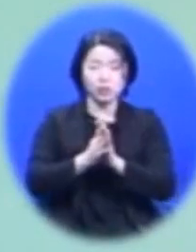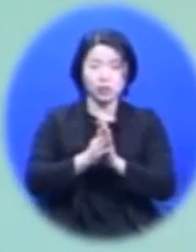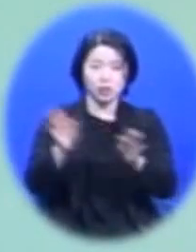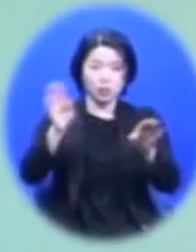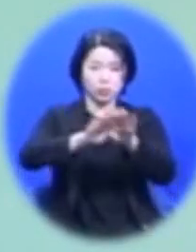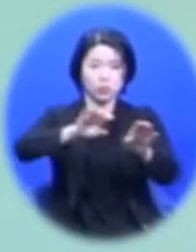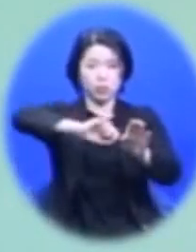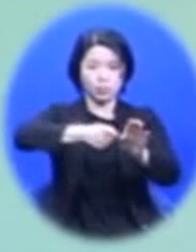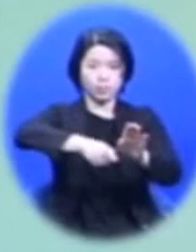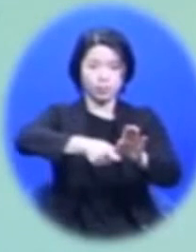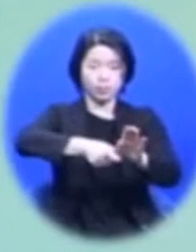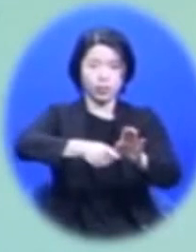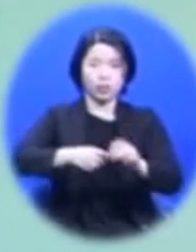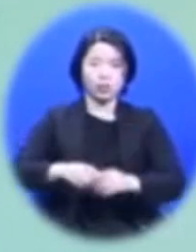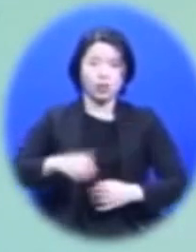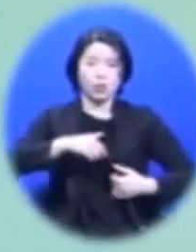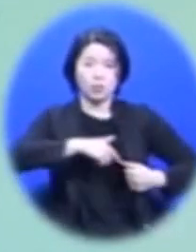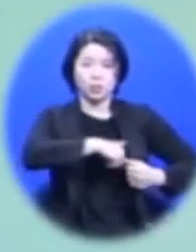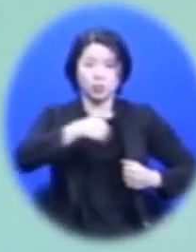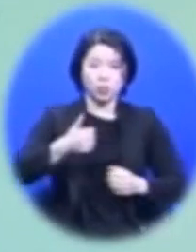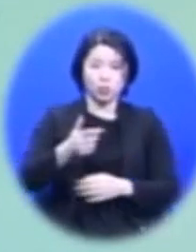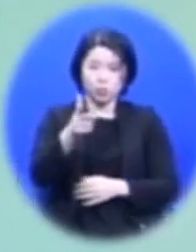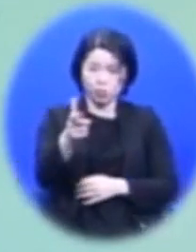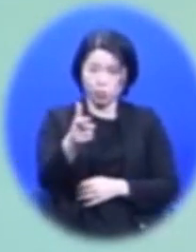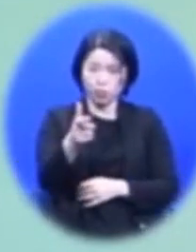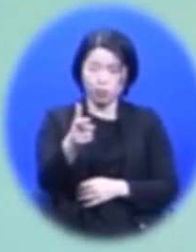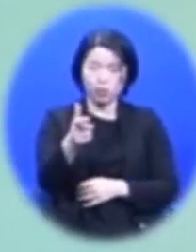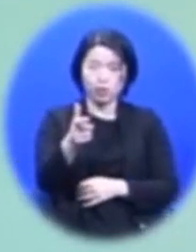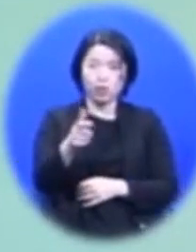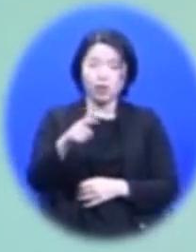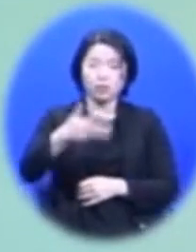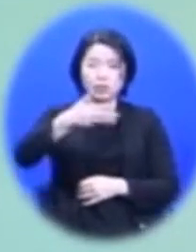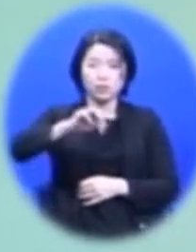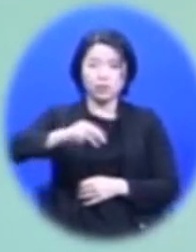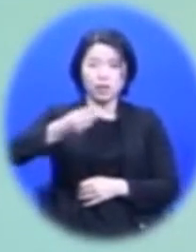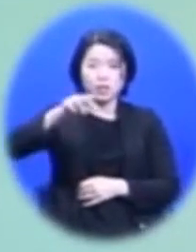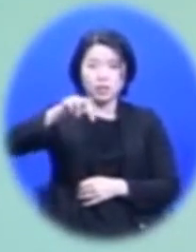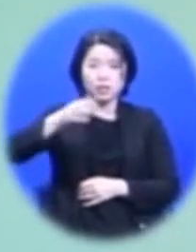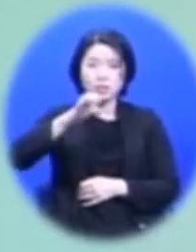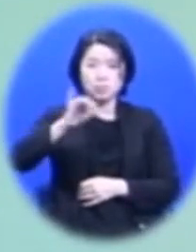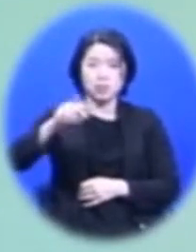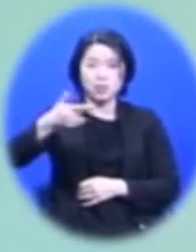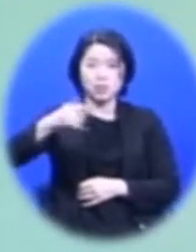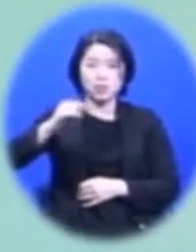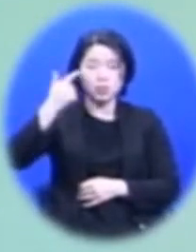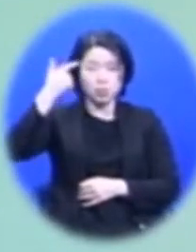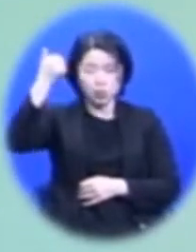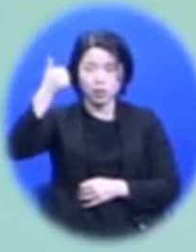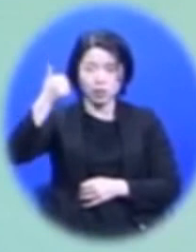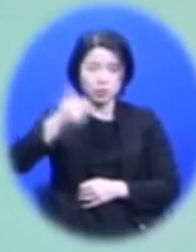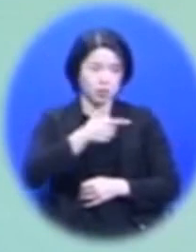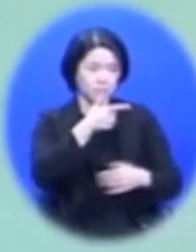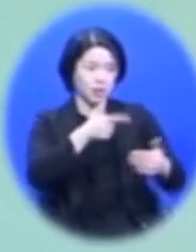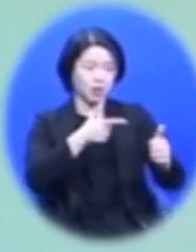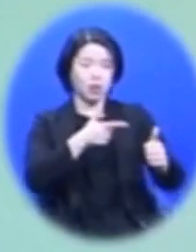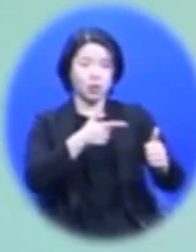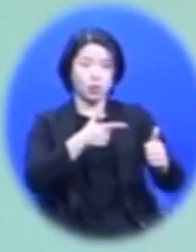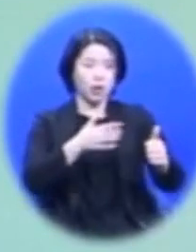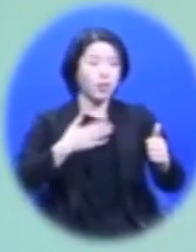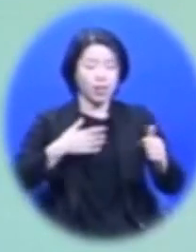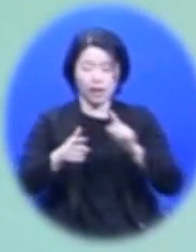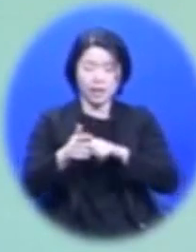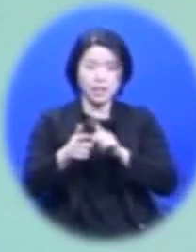잠궈요. 그러고는 총을 끄집어내서 그 찰스 피니 목사님에게 들이대면서 내가 이 총으로 사람을 다섯